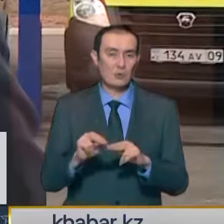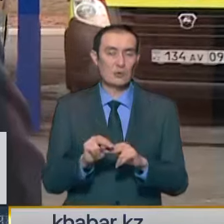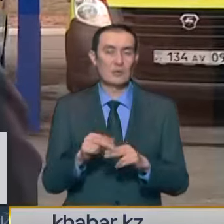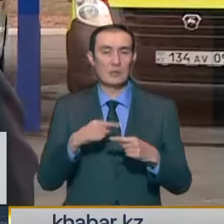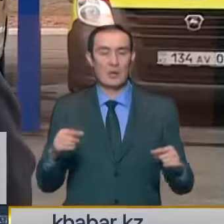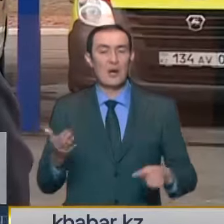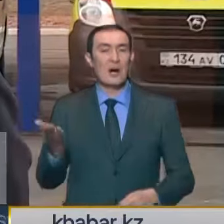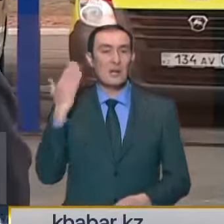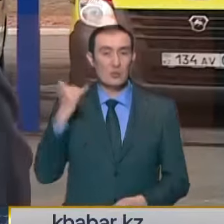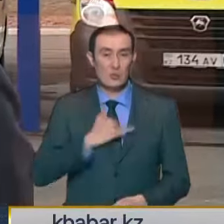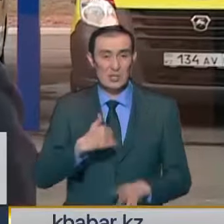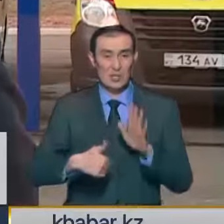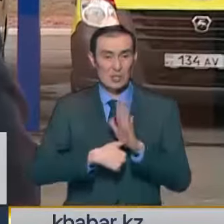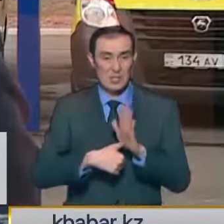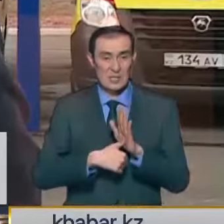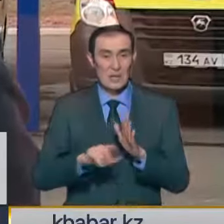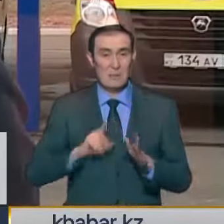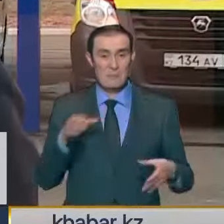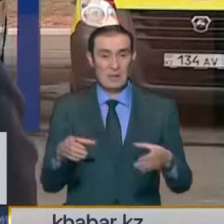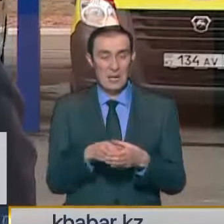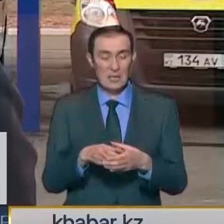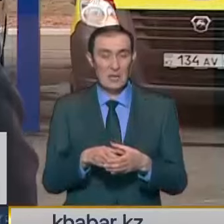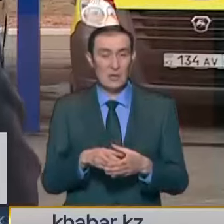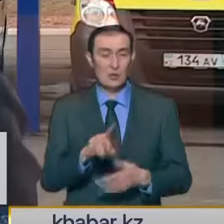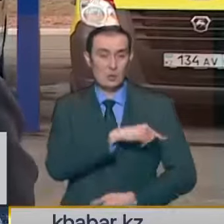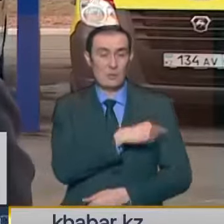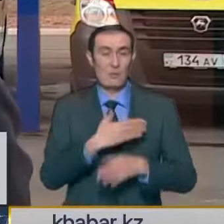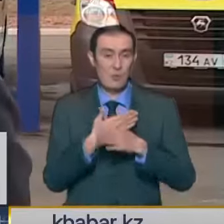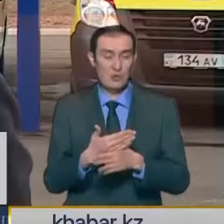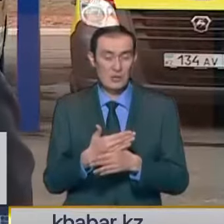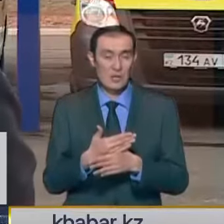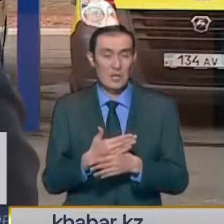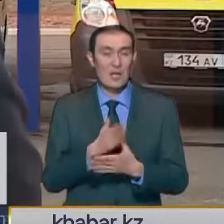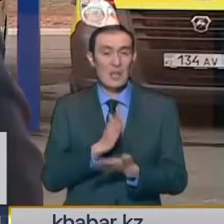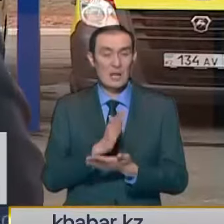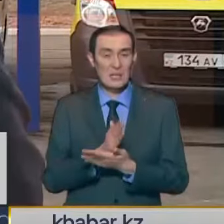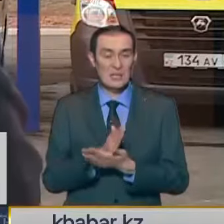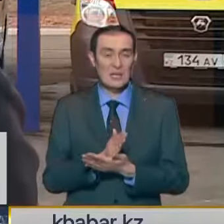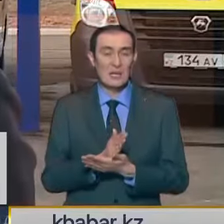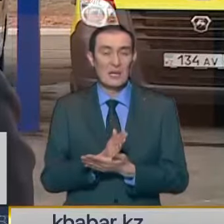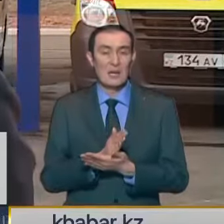раньше наши шесть бригад скорой медицинской помощи города Балхаш дислоцироваться